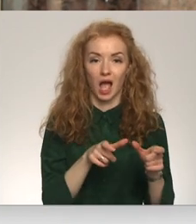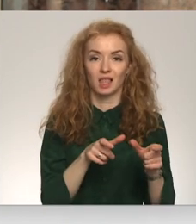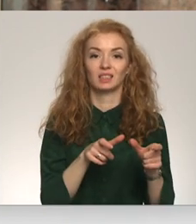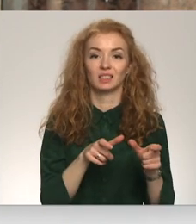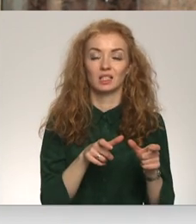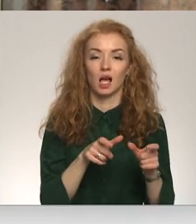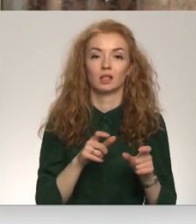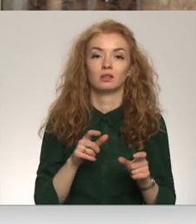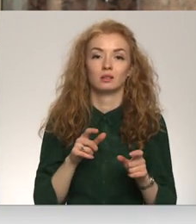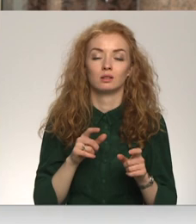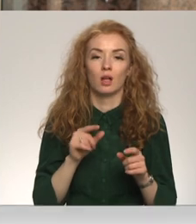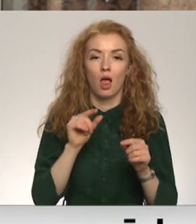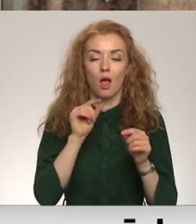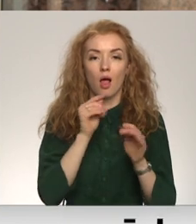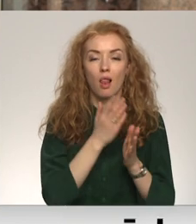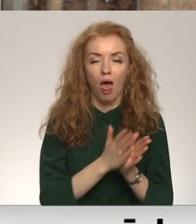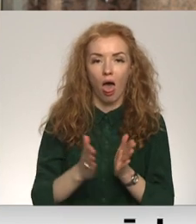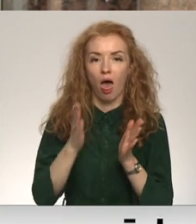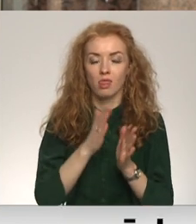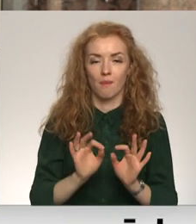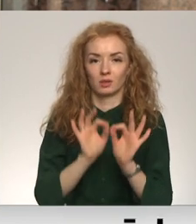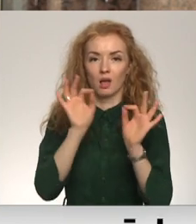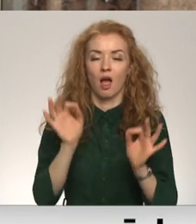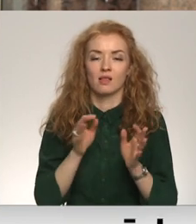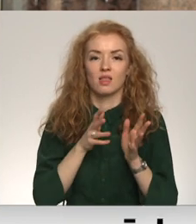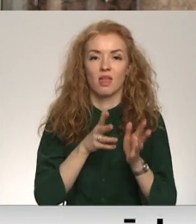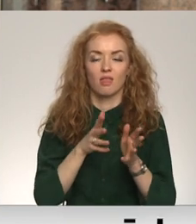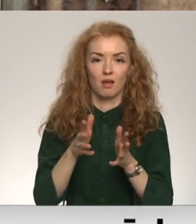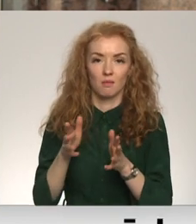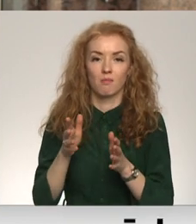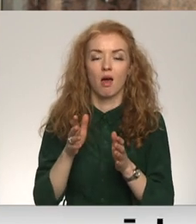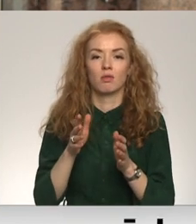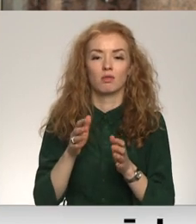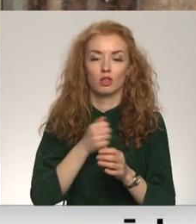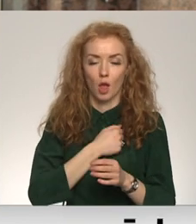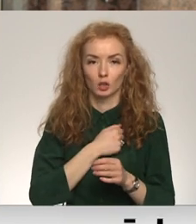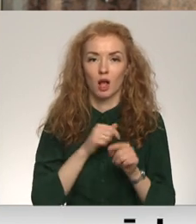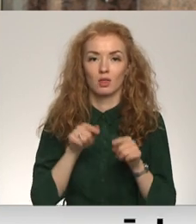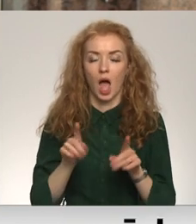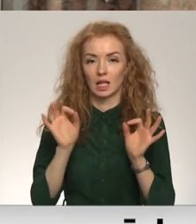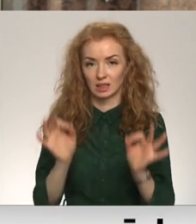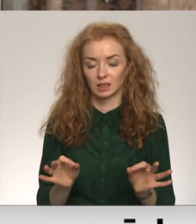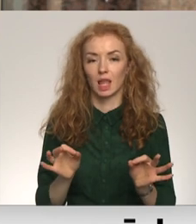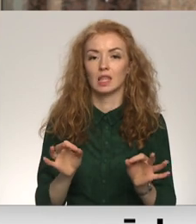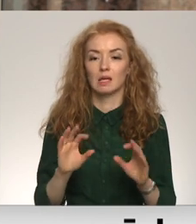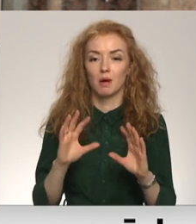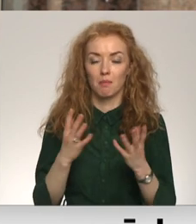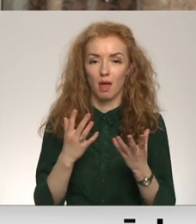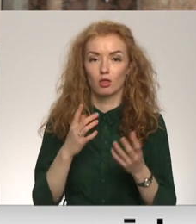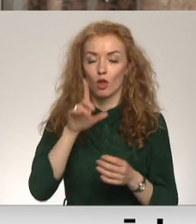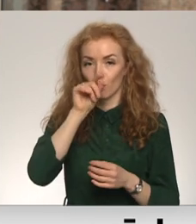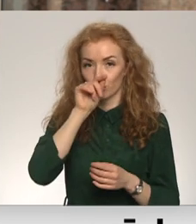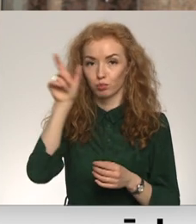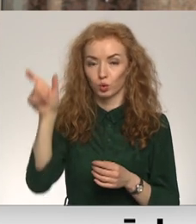daudz lēnāk nekā tanki laukā. Diemžēl tā ir tā īstenība, bet Putins tiek